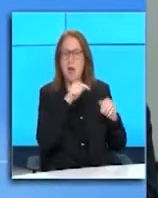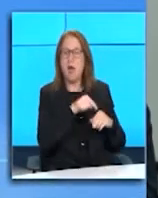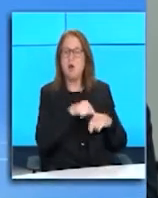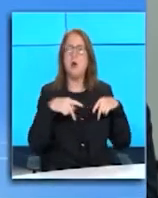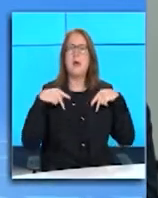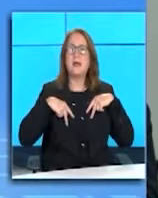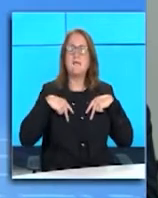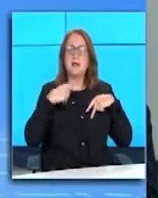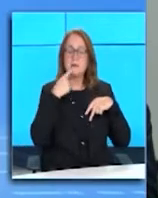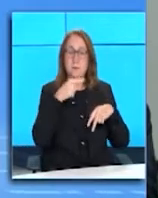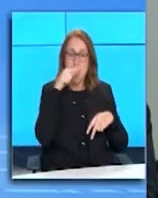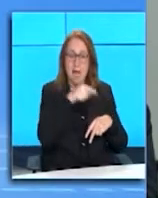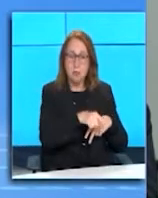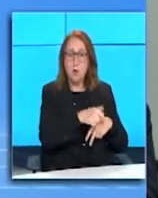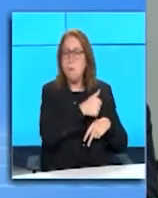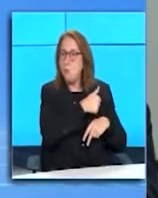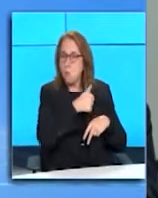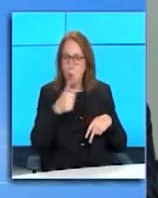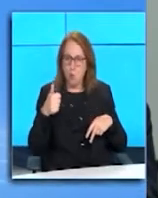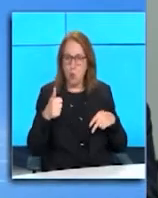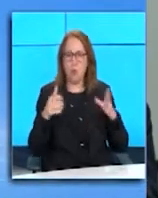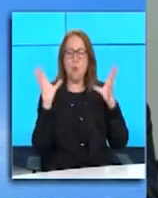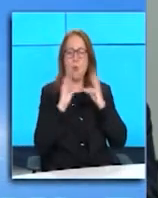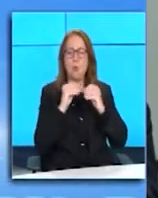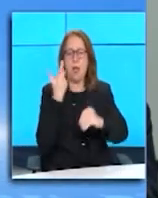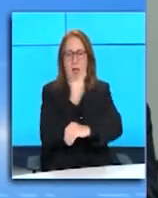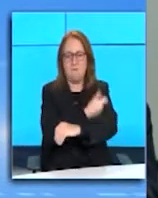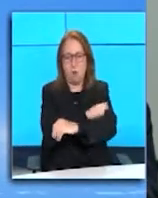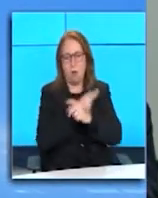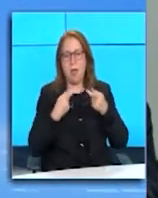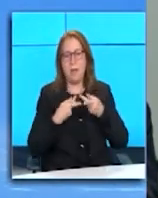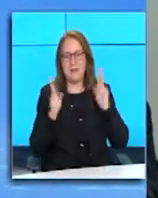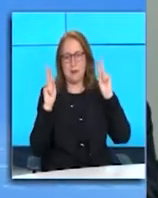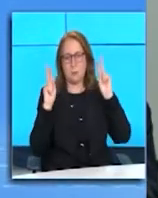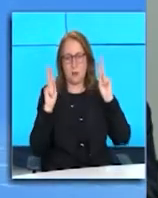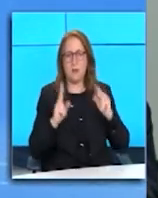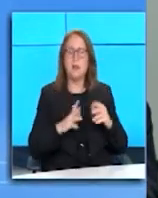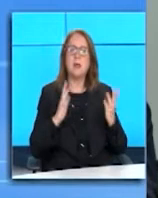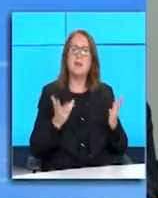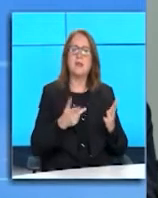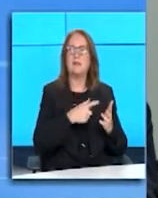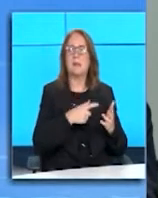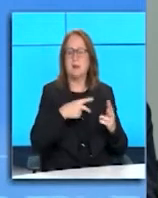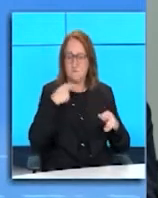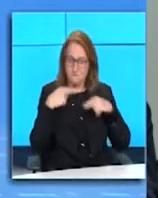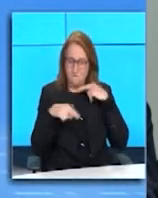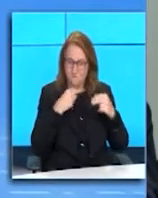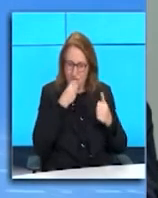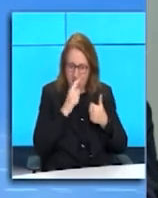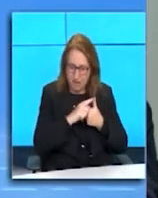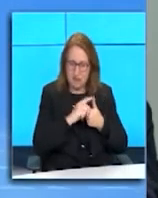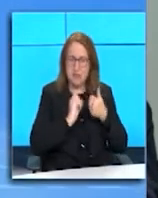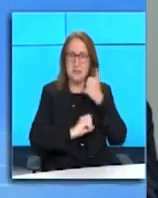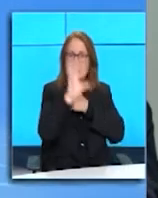είναι ότι σε αυτούς τους χώρους πλέον η πρόσβαση θα είναι μόνο για εμβολιασμένους και αναφερόμαστε πέρα από τους χώρους εστίασης, τα